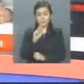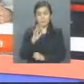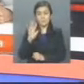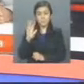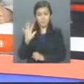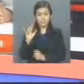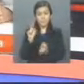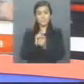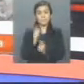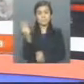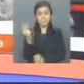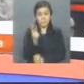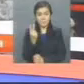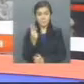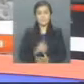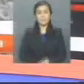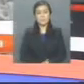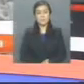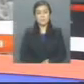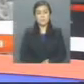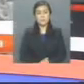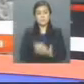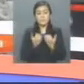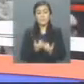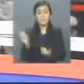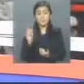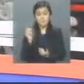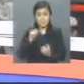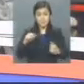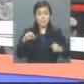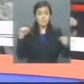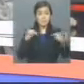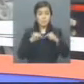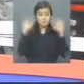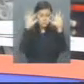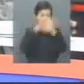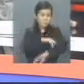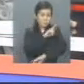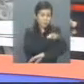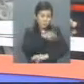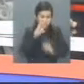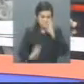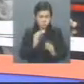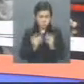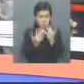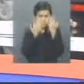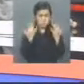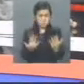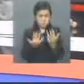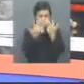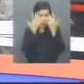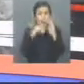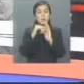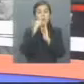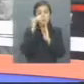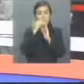และคุณสิริมาทรงกลิ่นค่ะวันนี้สถานการณ์หมอกควันและฝุ่นละอองขนาดเล็กเกินค่ามาตรฐานในหลายจังหวัดทางภาคเหนือนะคะหลายจังหวัดตอนนี้เ